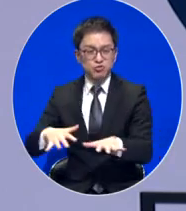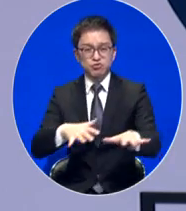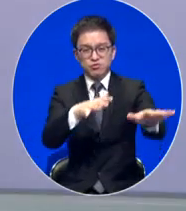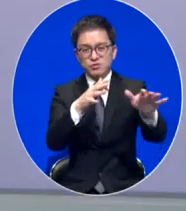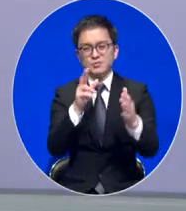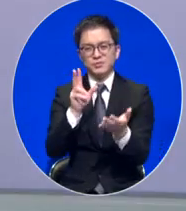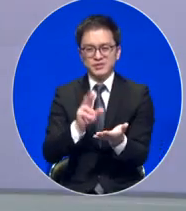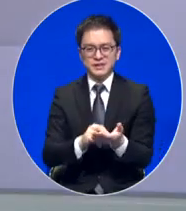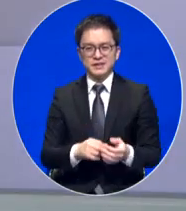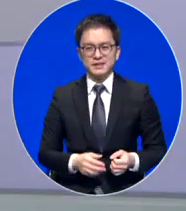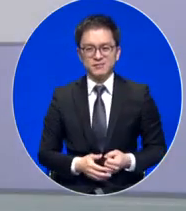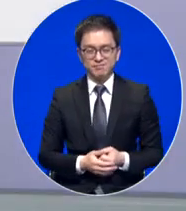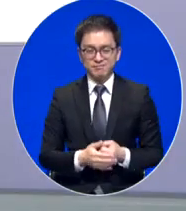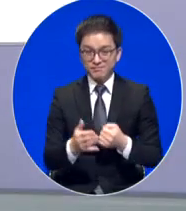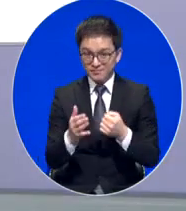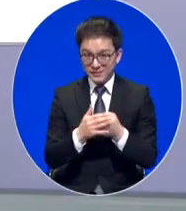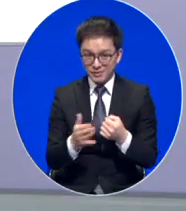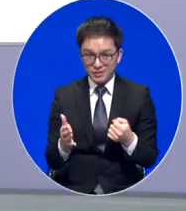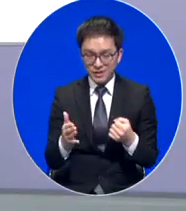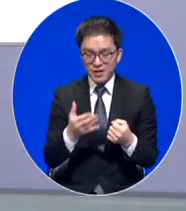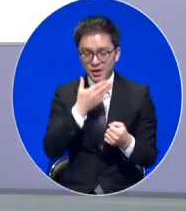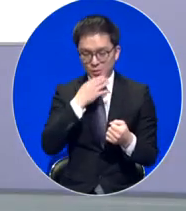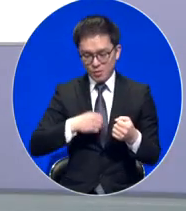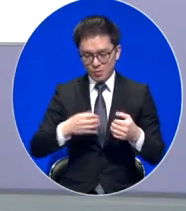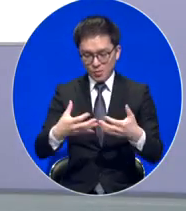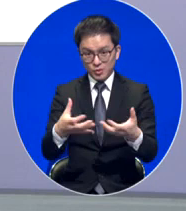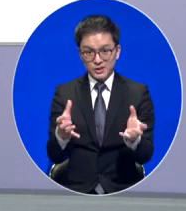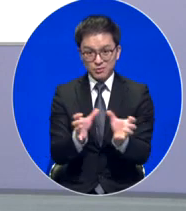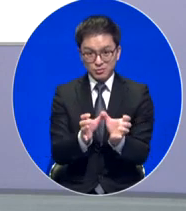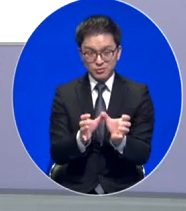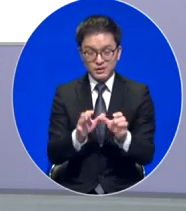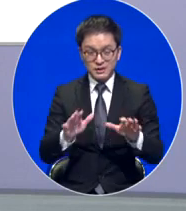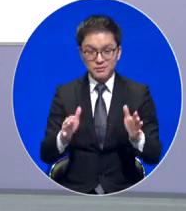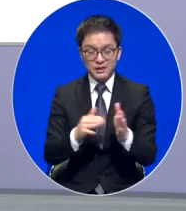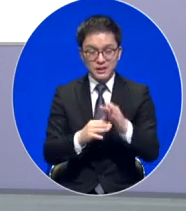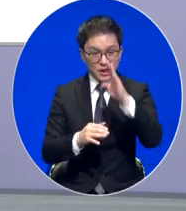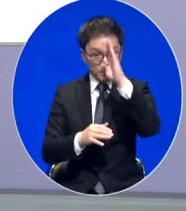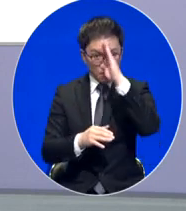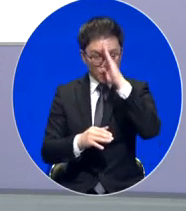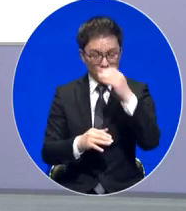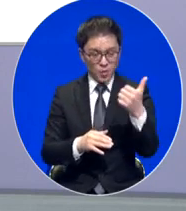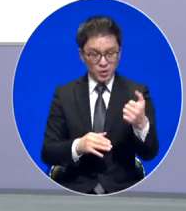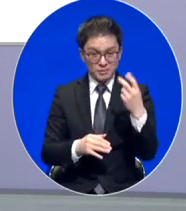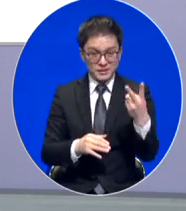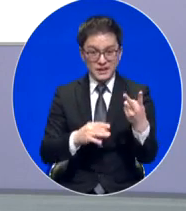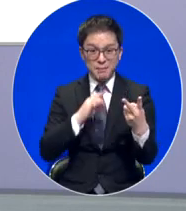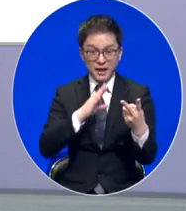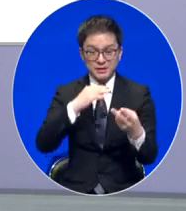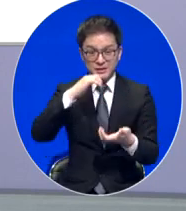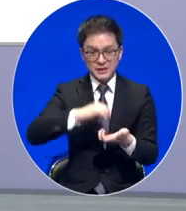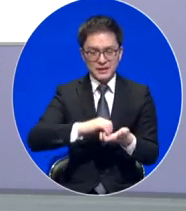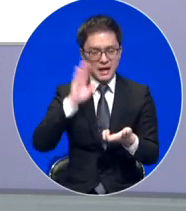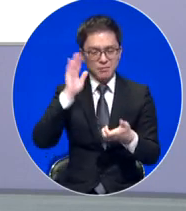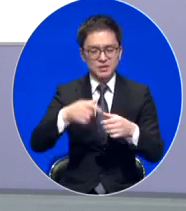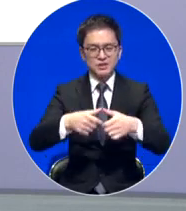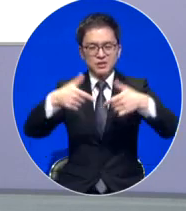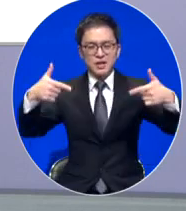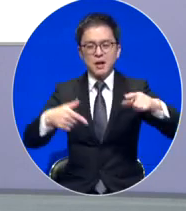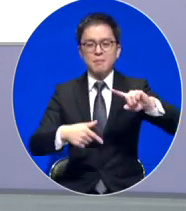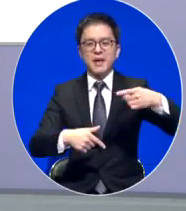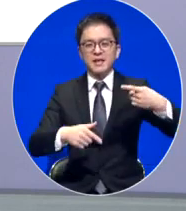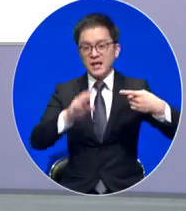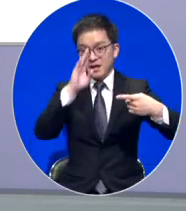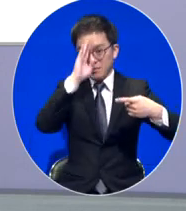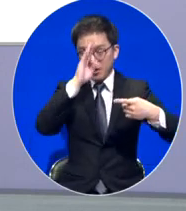상황입니다. 이에 따라 보건복지부는 48개 질환을 추가해서 다음 달부터는 총 100개의 질환에